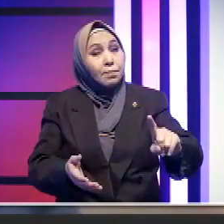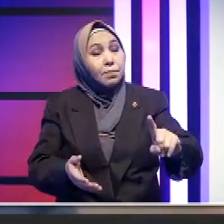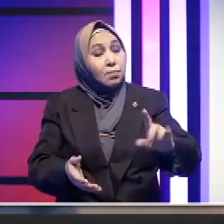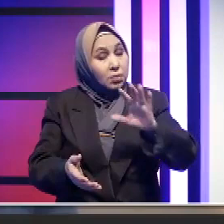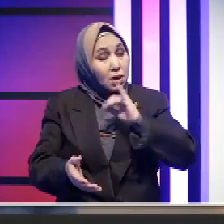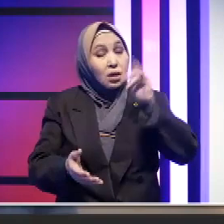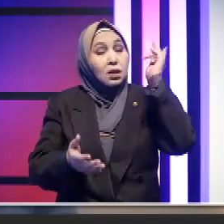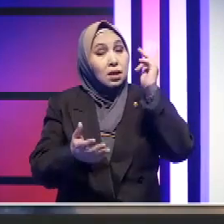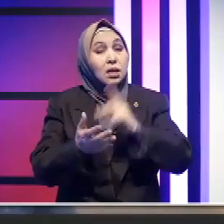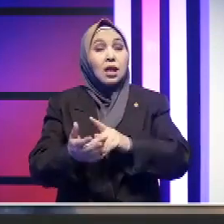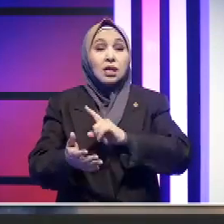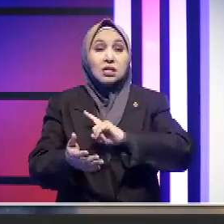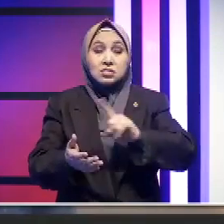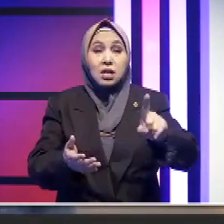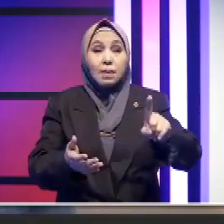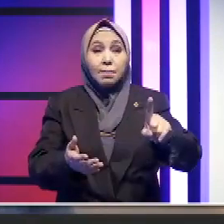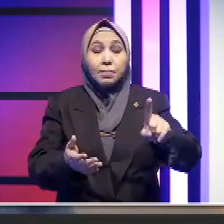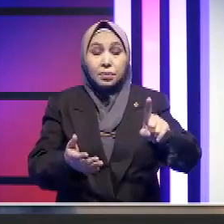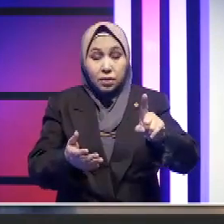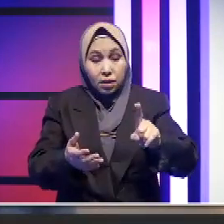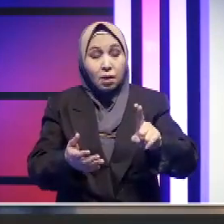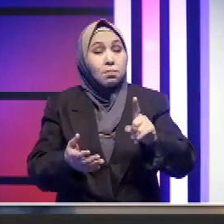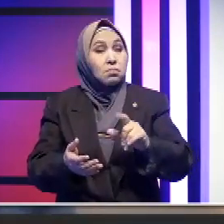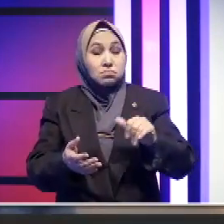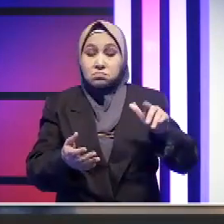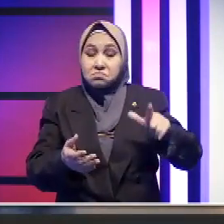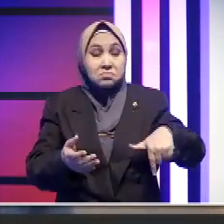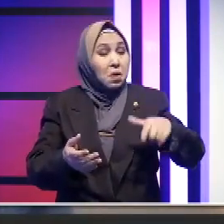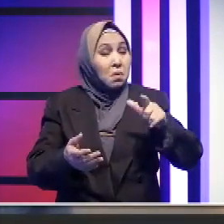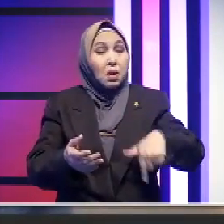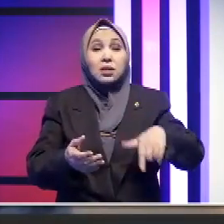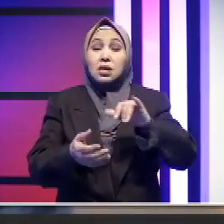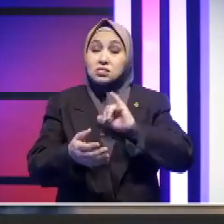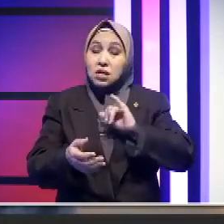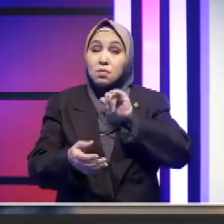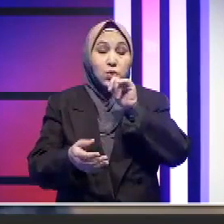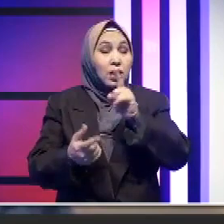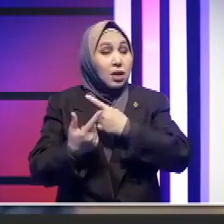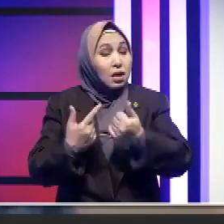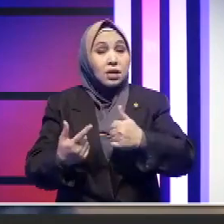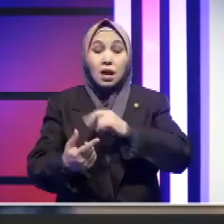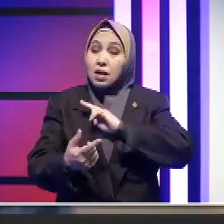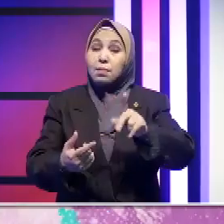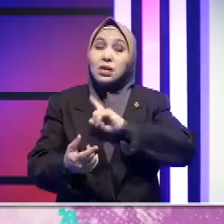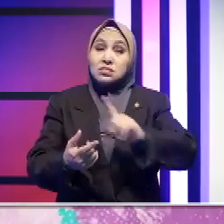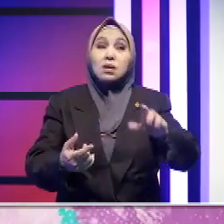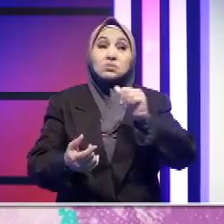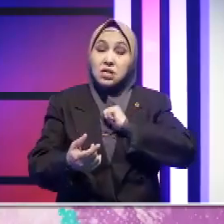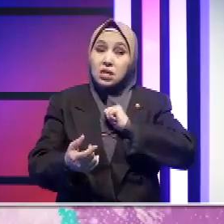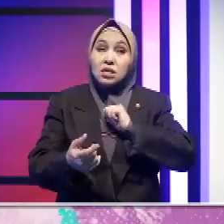saya kenal Instagram lewat orang-orang Brunei bukannya saya kenal Islam dari agama Islam sendiri